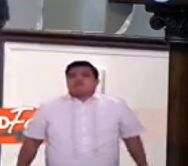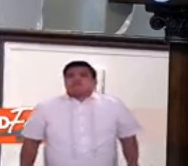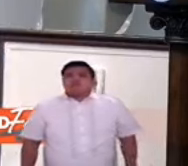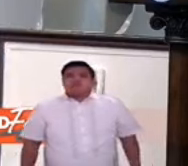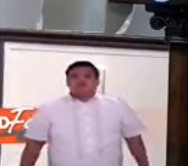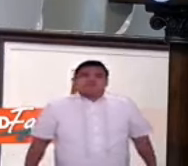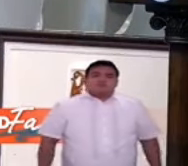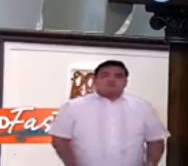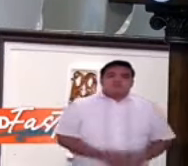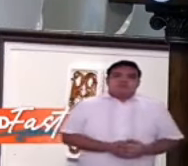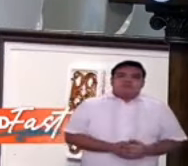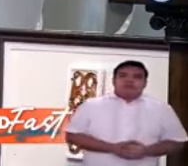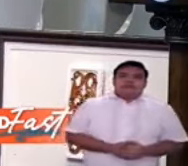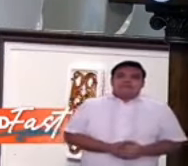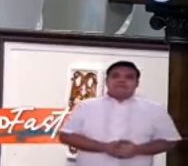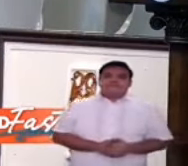Amen?